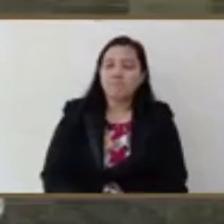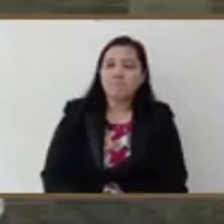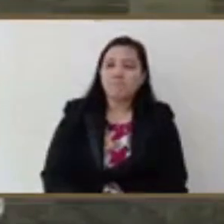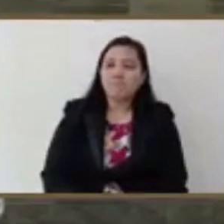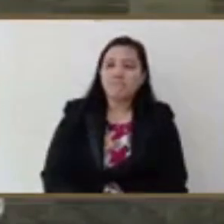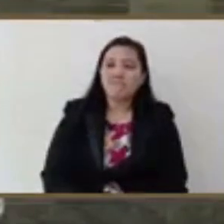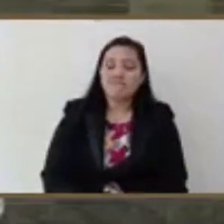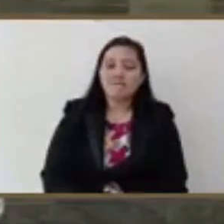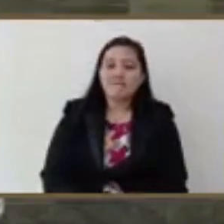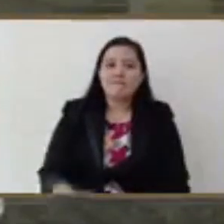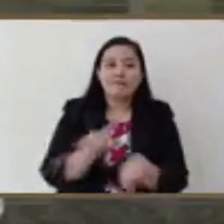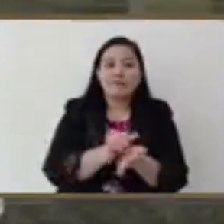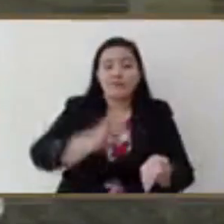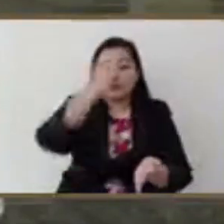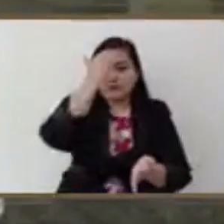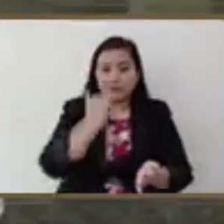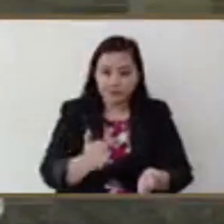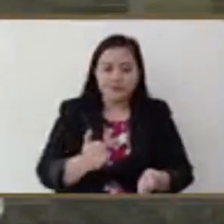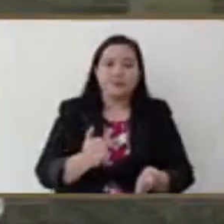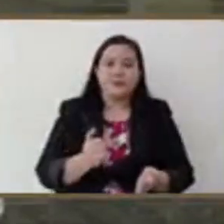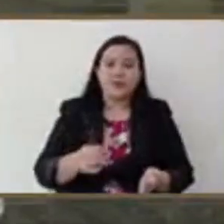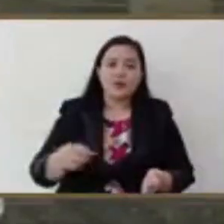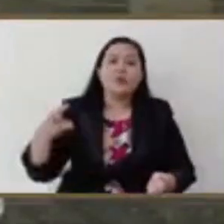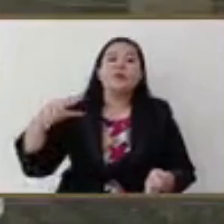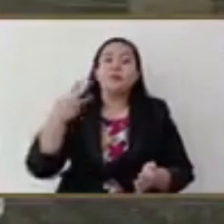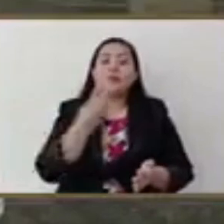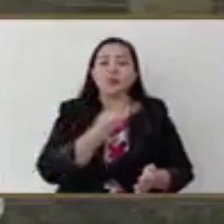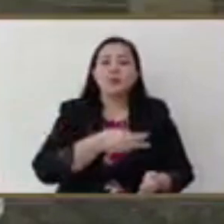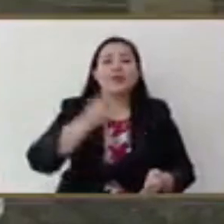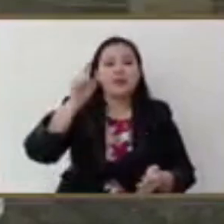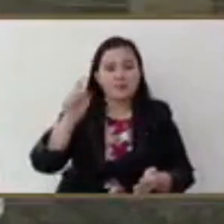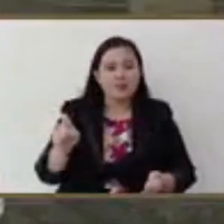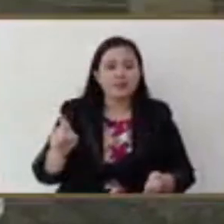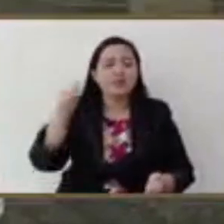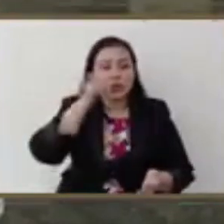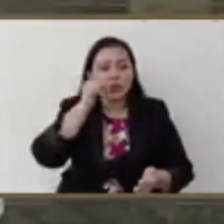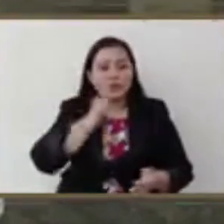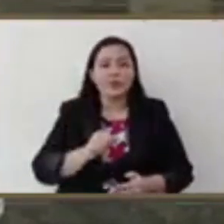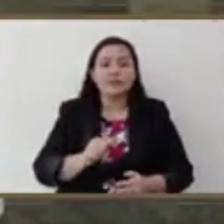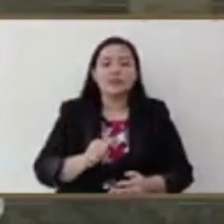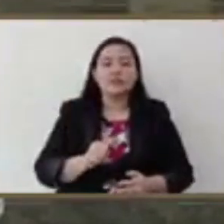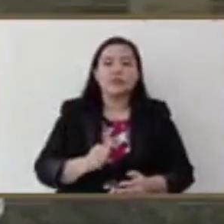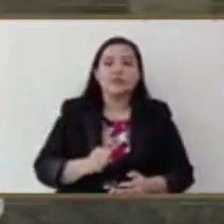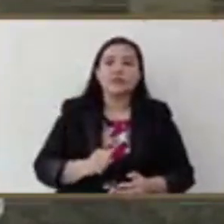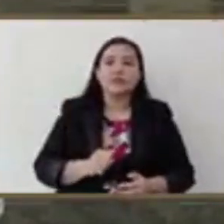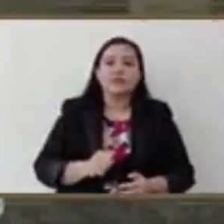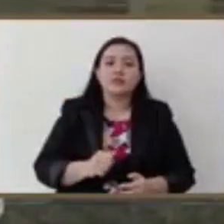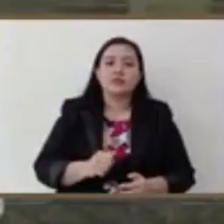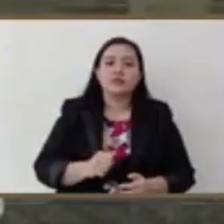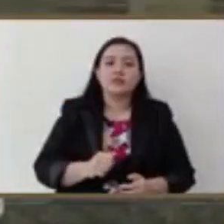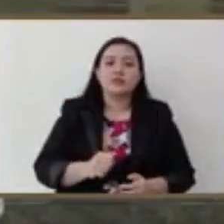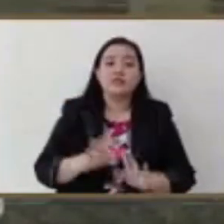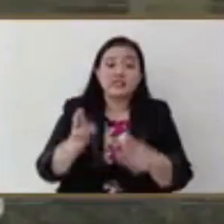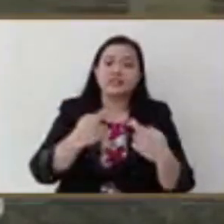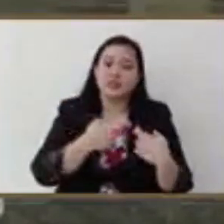pagdating sa church, kinakailangan samantalahin po natin ang pananagana ng salita ng Diyos. Listen, wag ho nating liit-liitin yung